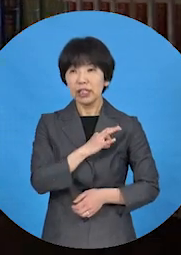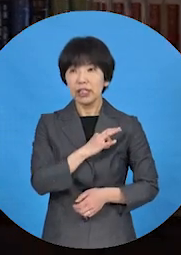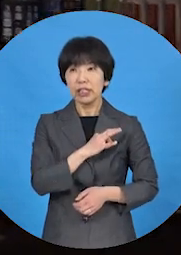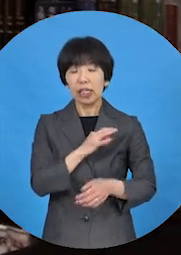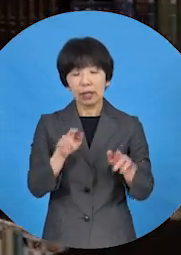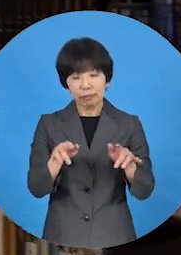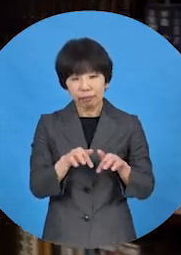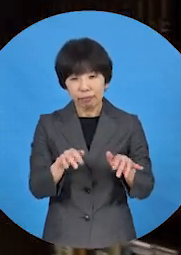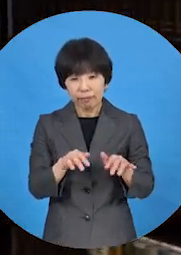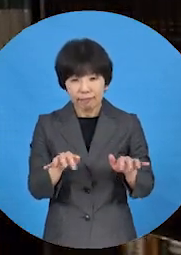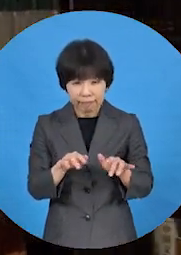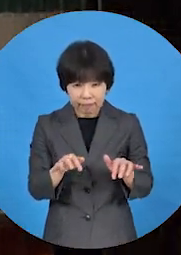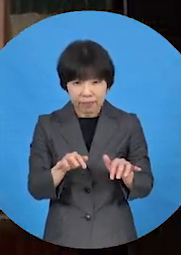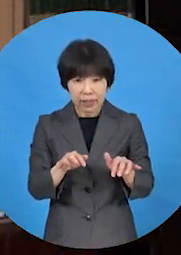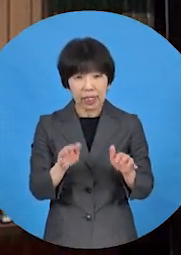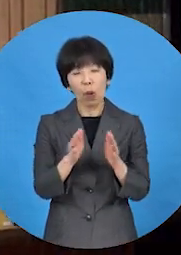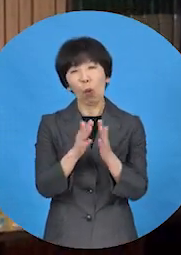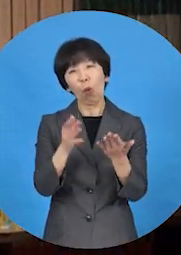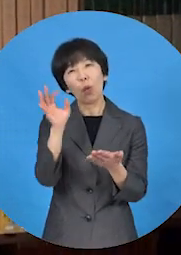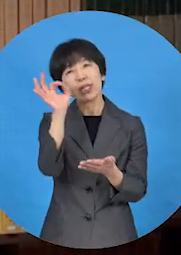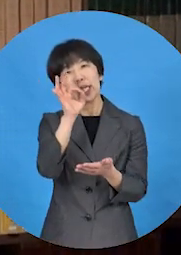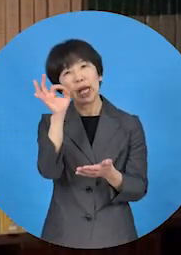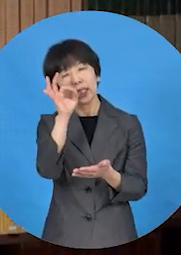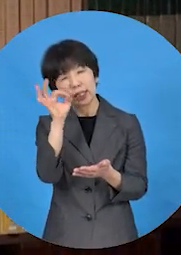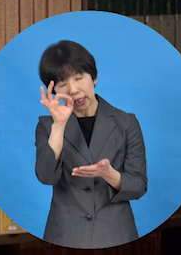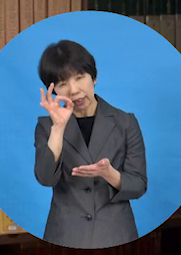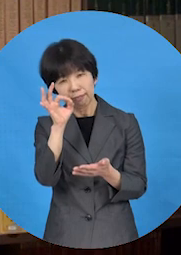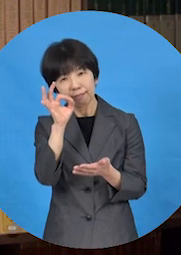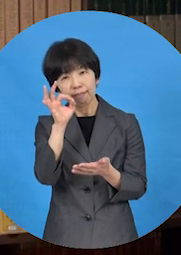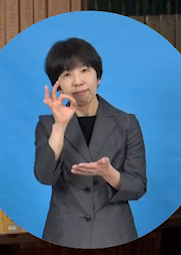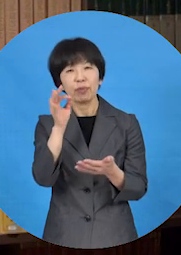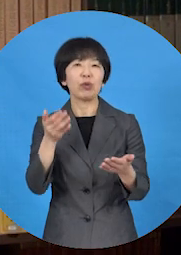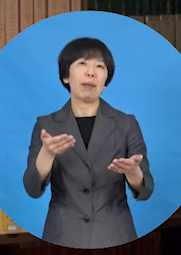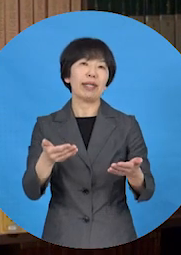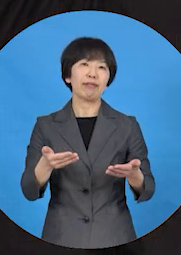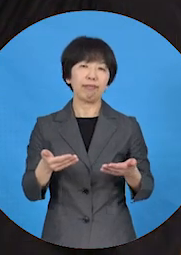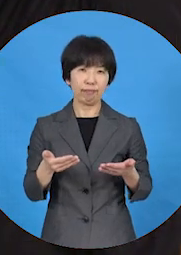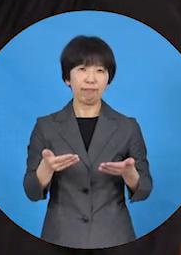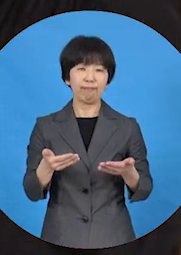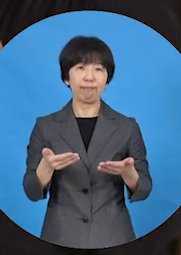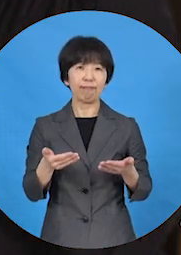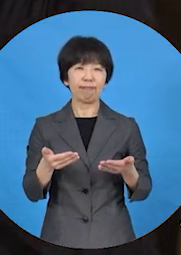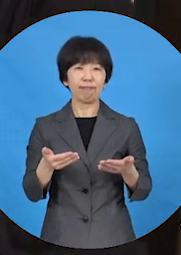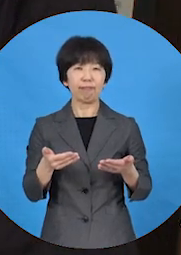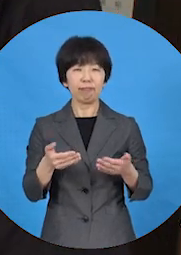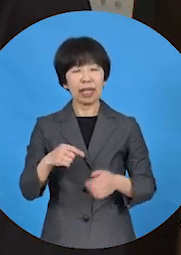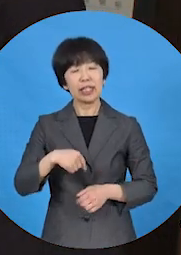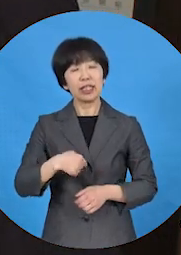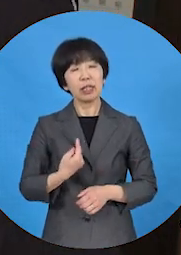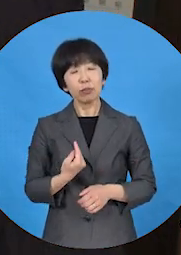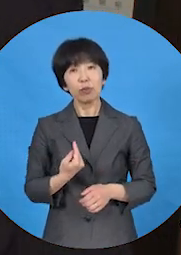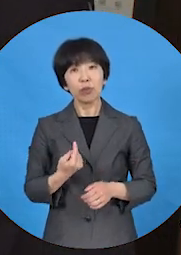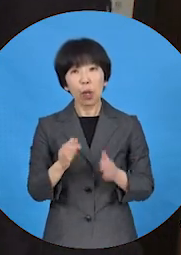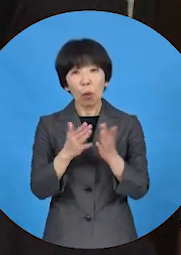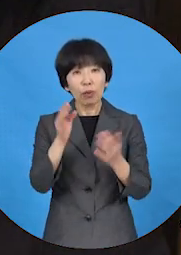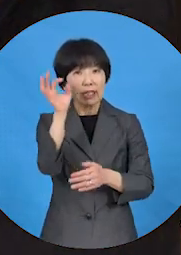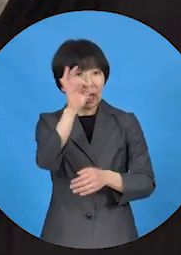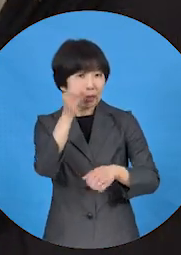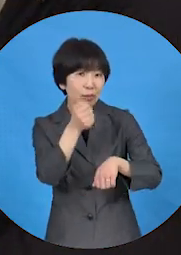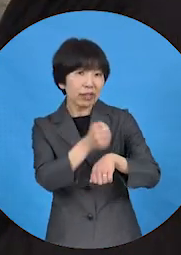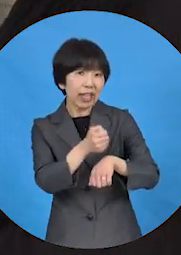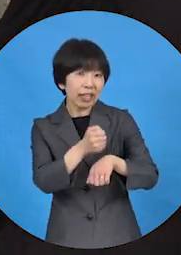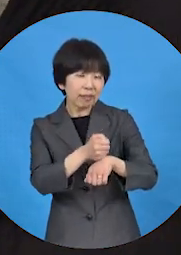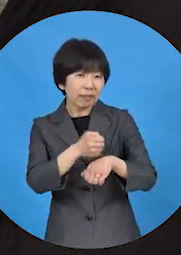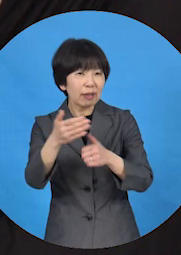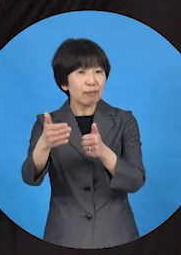った資料が手に入る施設をご案内することができます。 なかなかこれだけの数の図書があるとどれを見ていいかわからないですよ